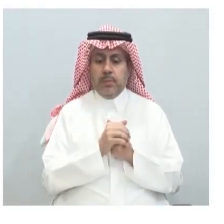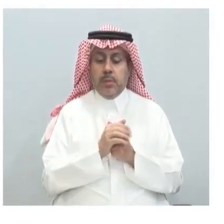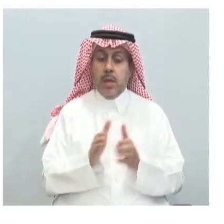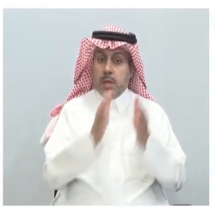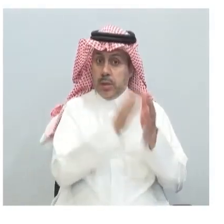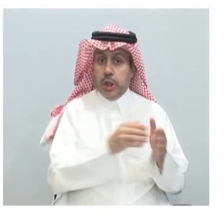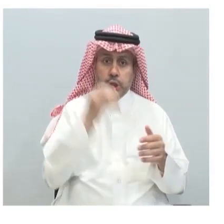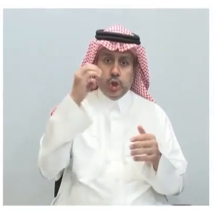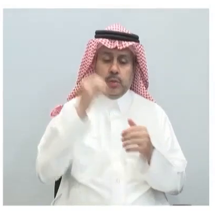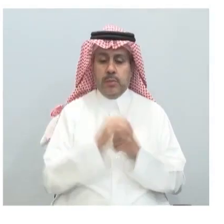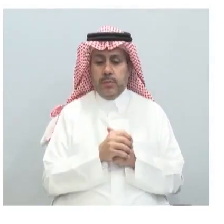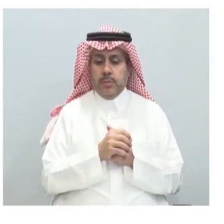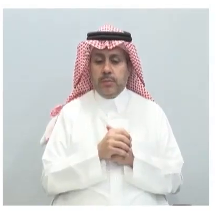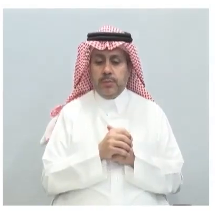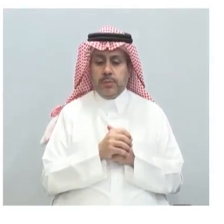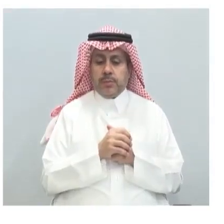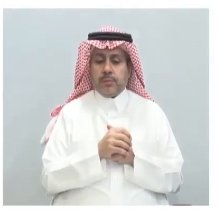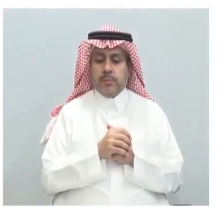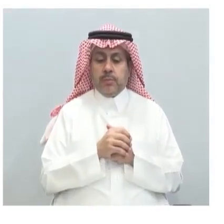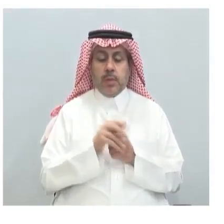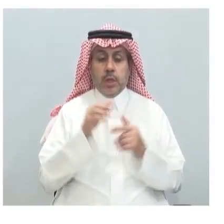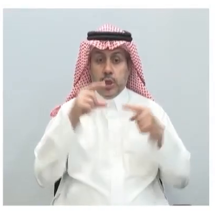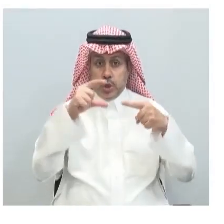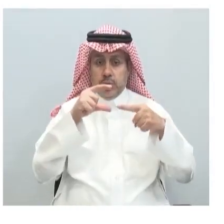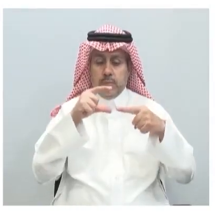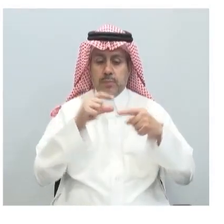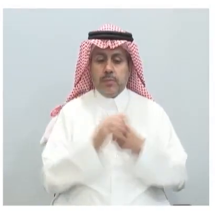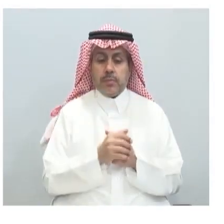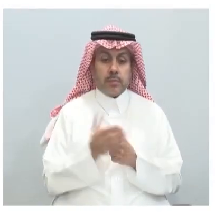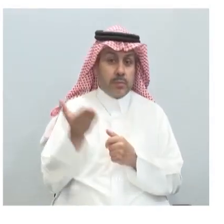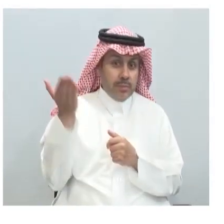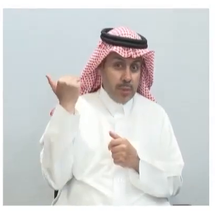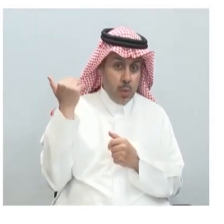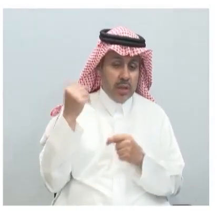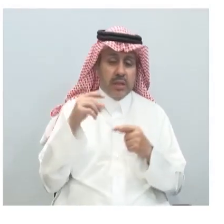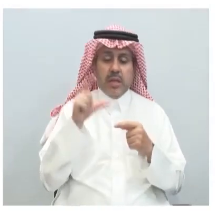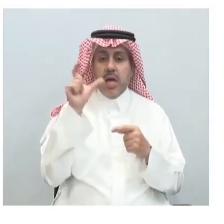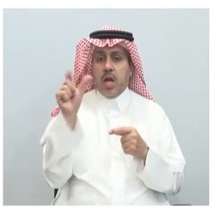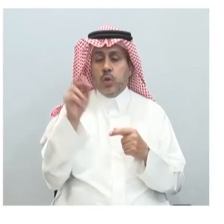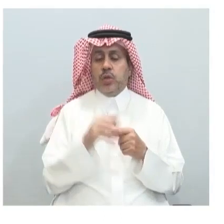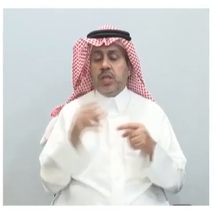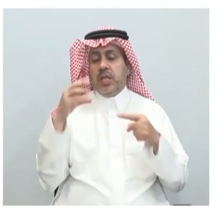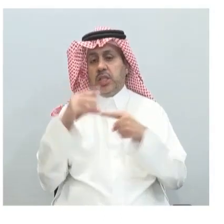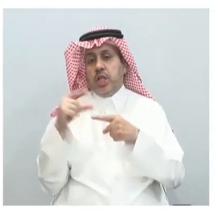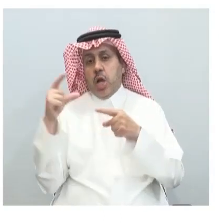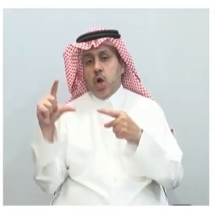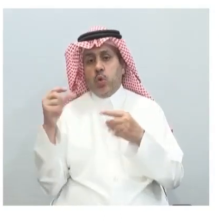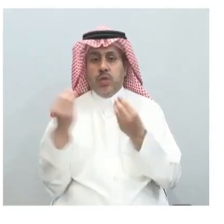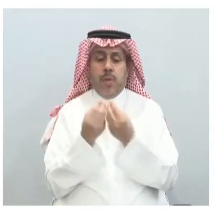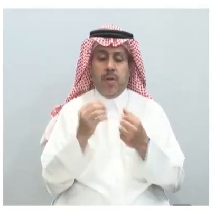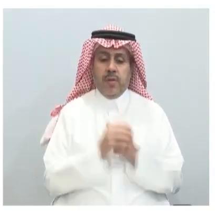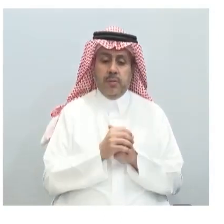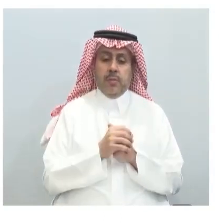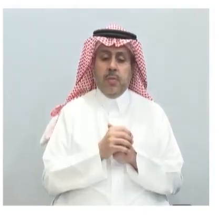ج ايضا لاحظ الاتجاه قبل قليل كانت نيتروجين باتجاه نيتروجين